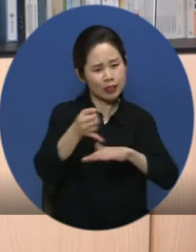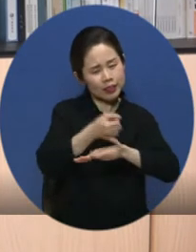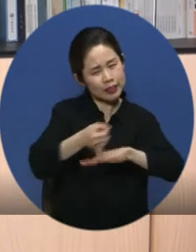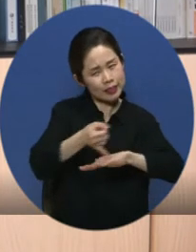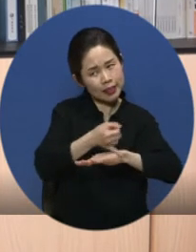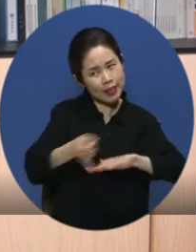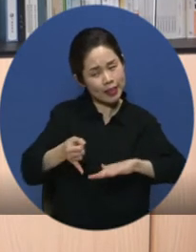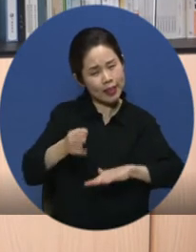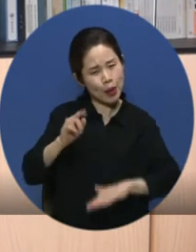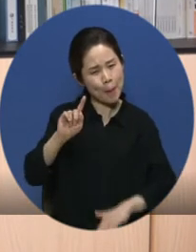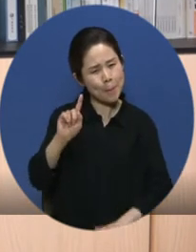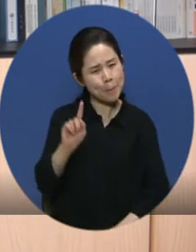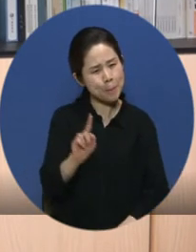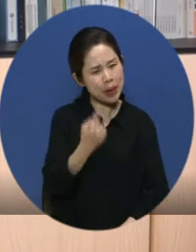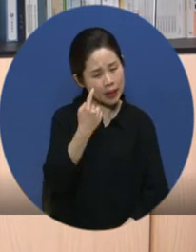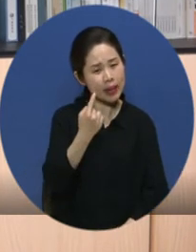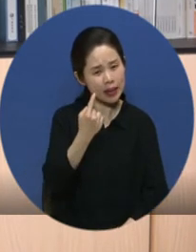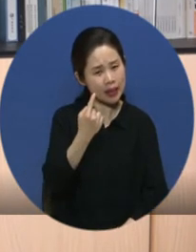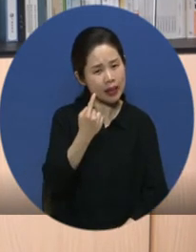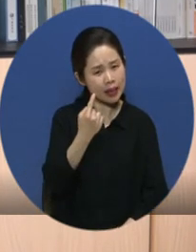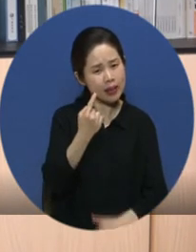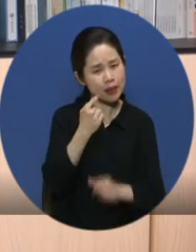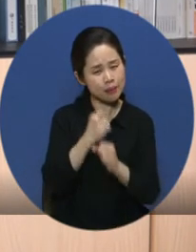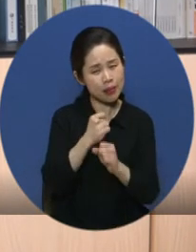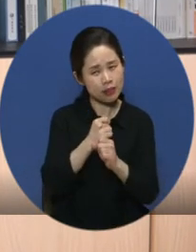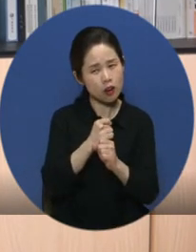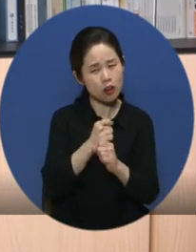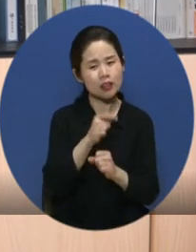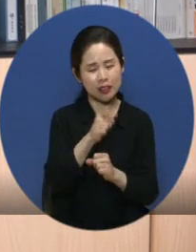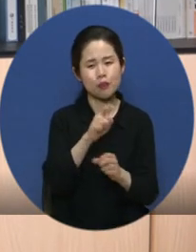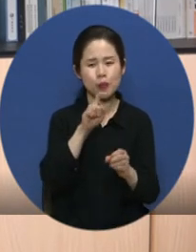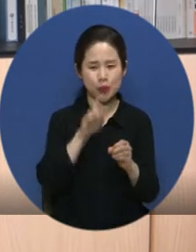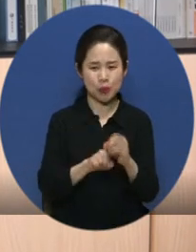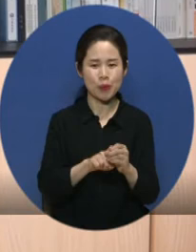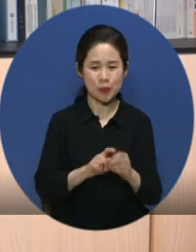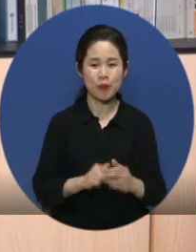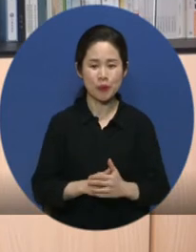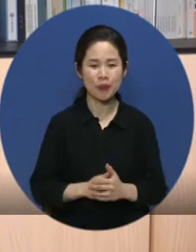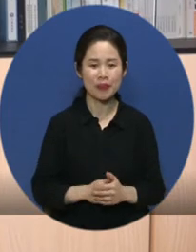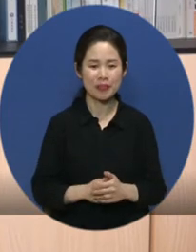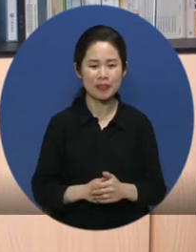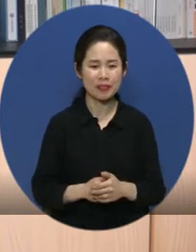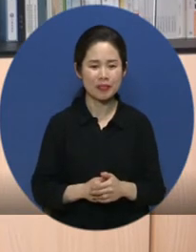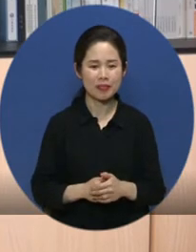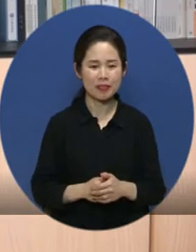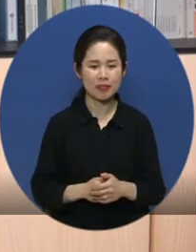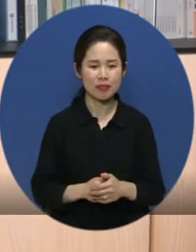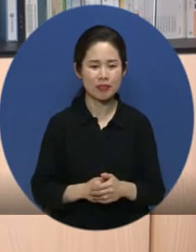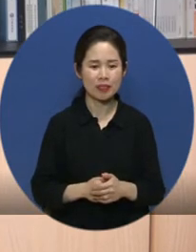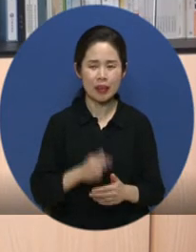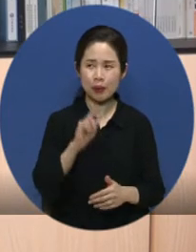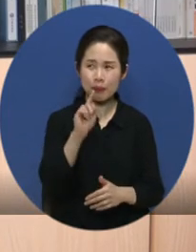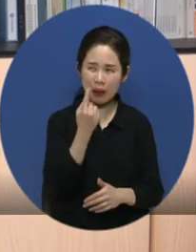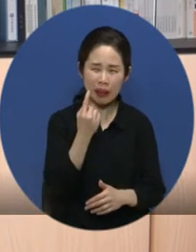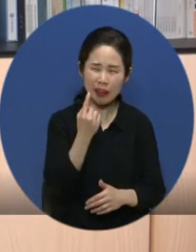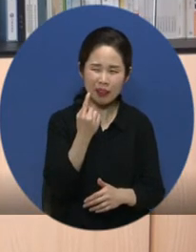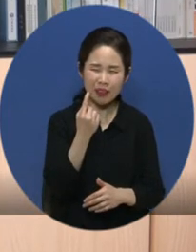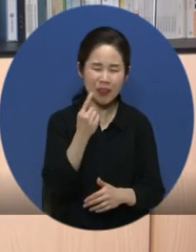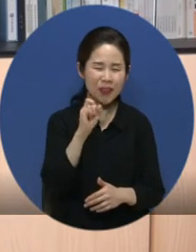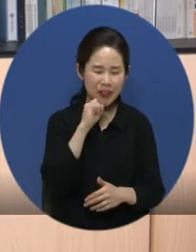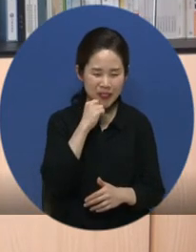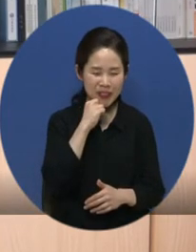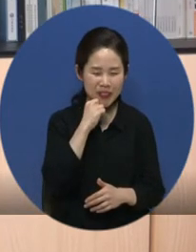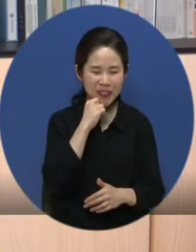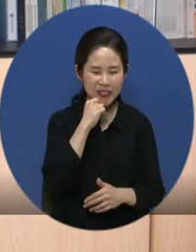100개 정도를 좀 디자인을 좀 만들어 보겠다라는 것이 저희 목표인데 100개까지는 아니더라도